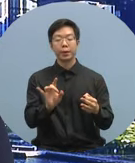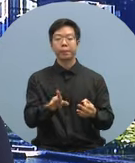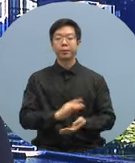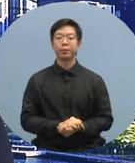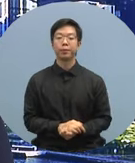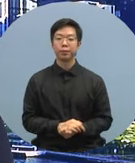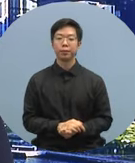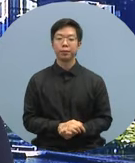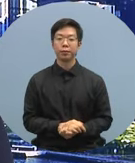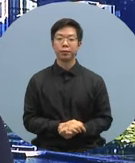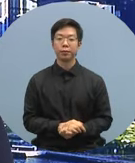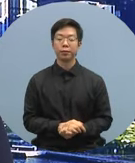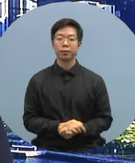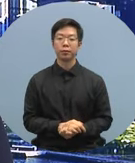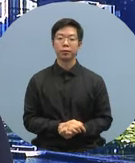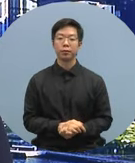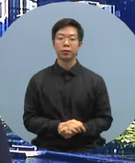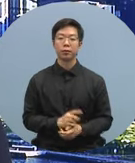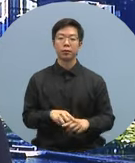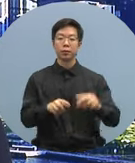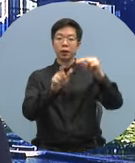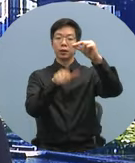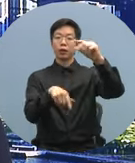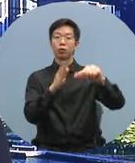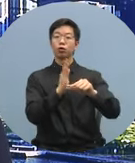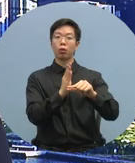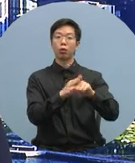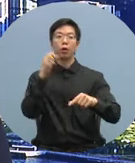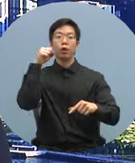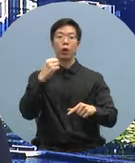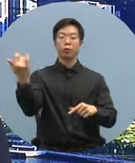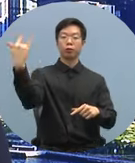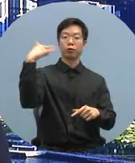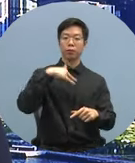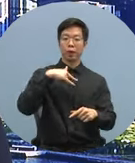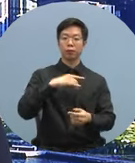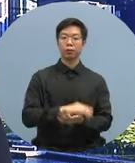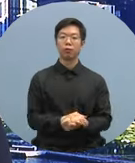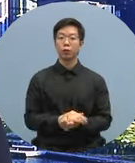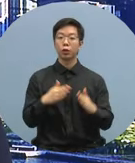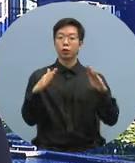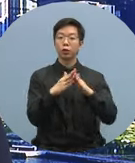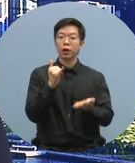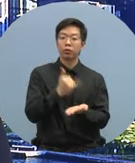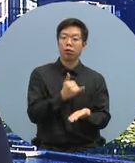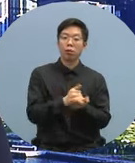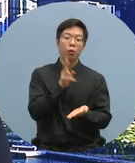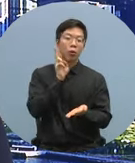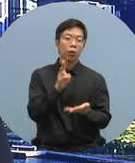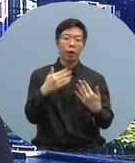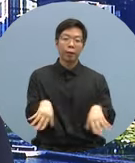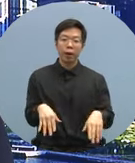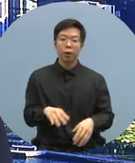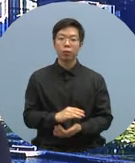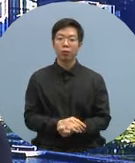其實佢就係、是、七月中就喺台灣翻嚟啦，咁就係過咗嗰個家居檢疫之後咧，就一直住